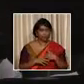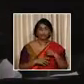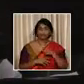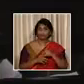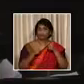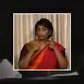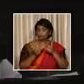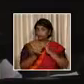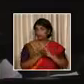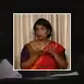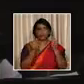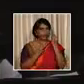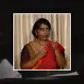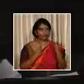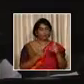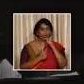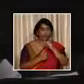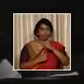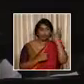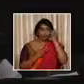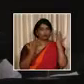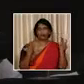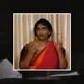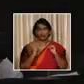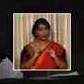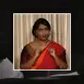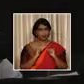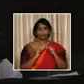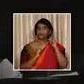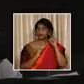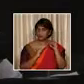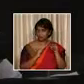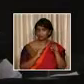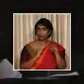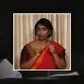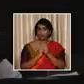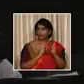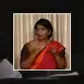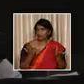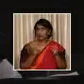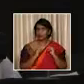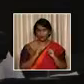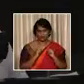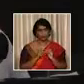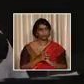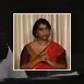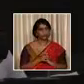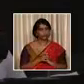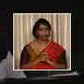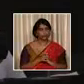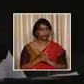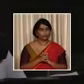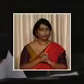உண்மை கண்டறியப்படவில்லை ஏன் நீங்கள் தயங்க வேண்டும் இதற்காக ஏன் நீங்கள் பின்னிற்க வேண்டும் நீங்கள் ஏன் ஒரு சர்வதேச விசாரணை